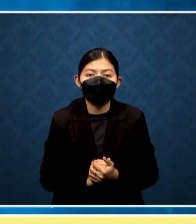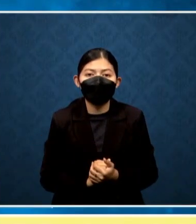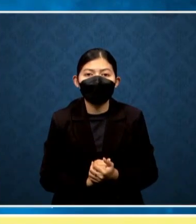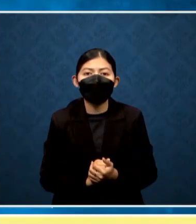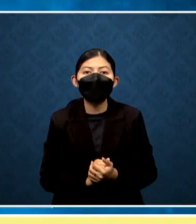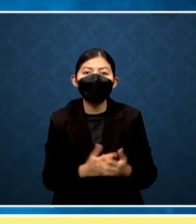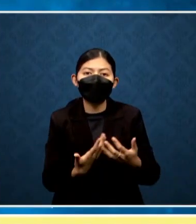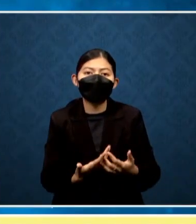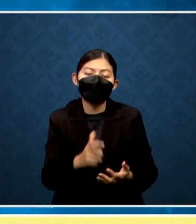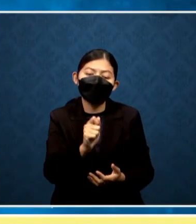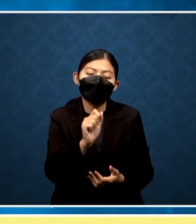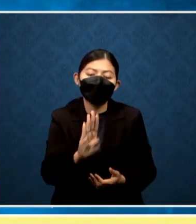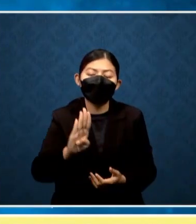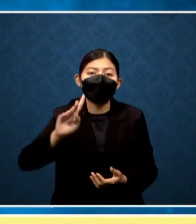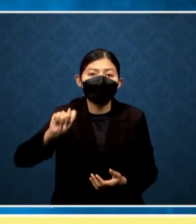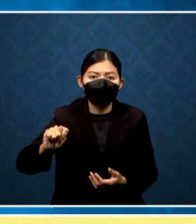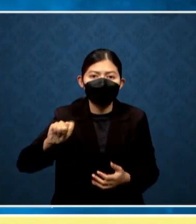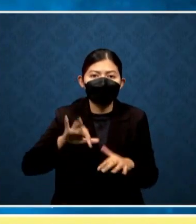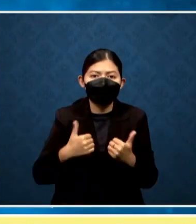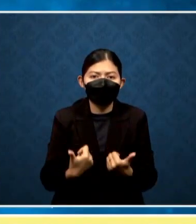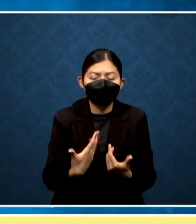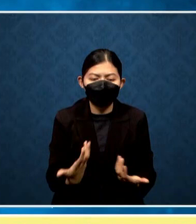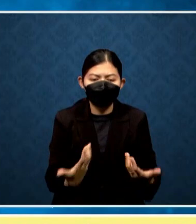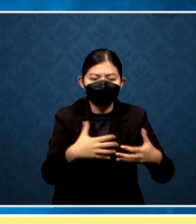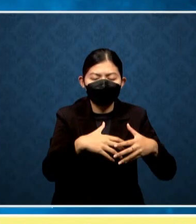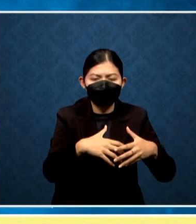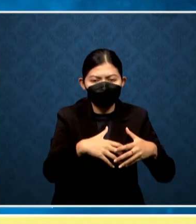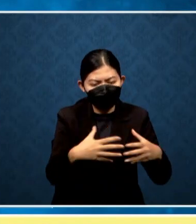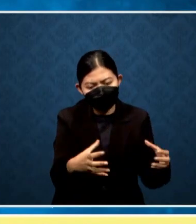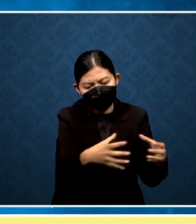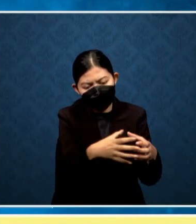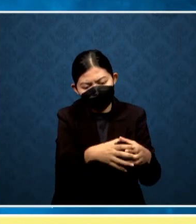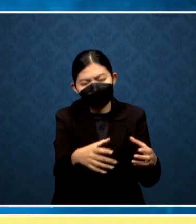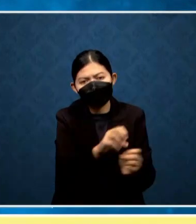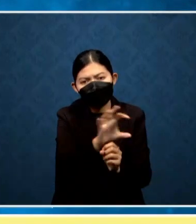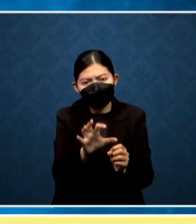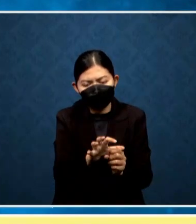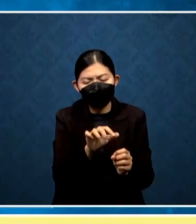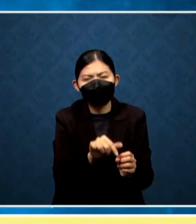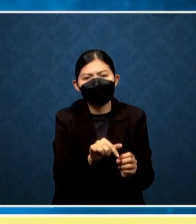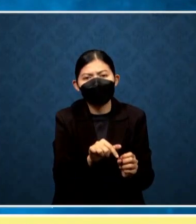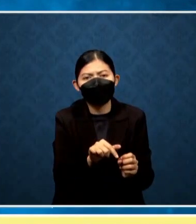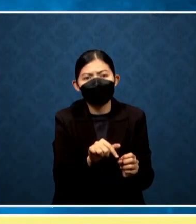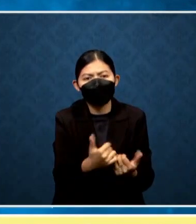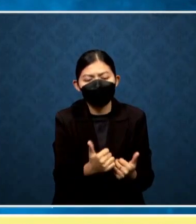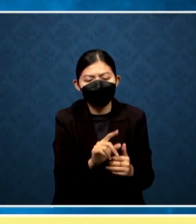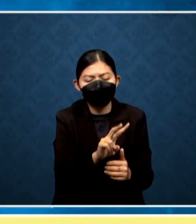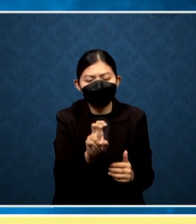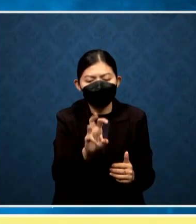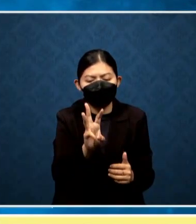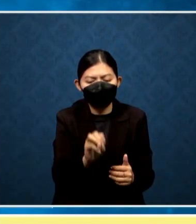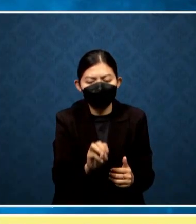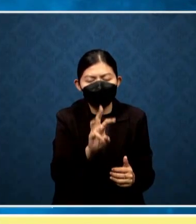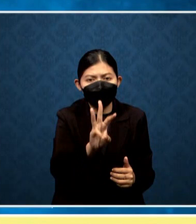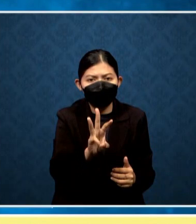ขององคกประควสทงถ่นก็คือ ขณะนี้มีการรมกมเป็ Cutter ถือเปผู้ใสำคัญนะครับซึ่งขณะนี้มี 266 Cut